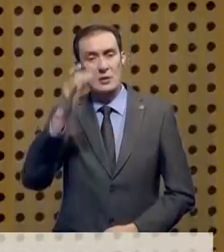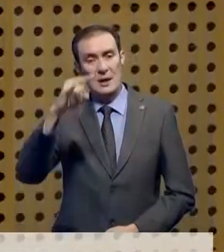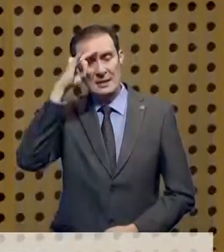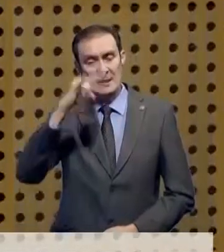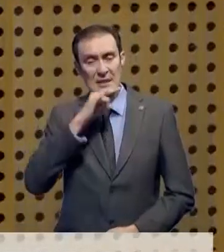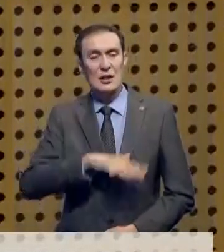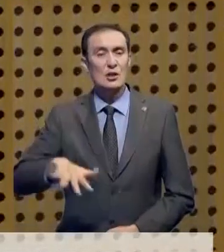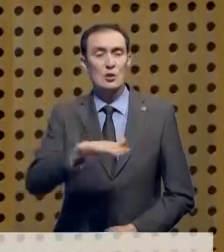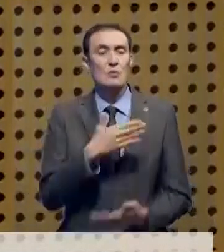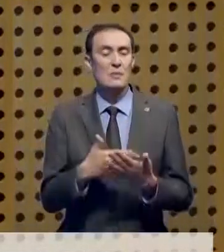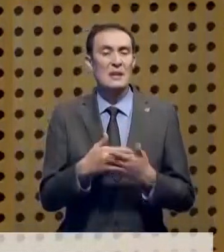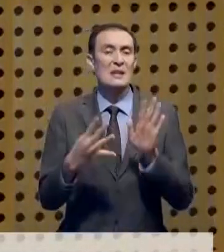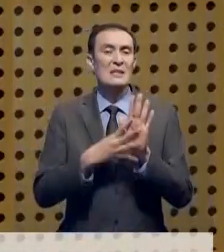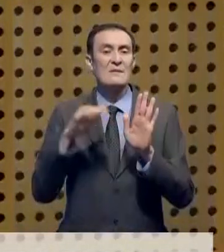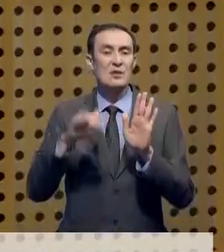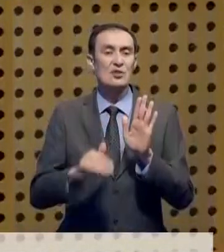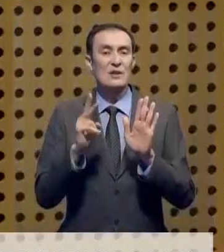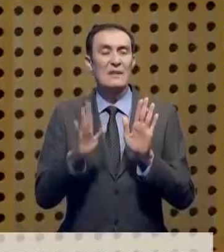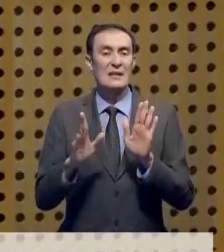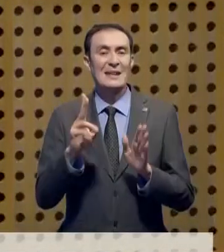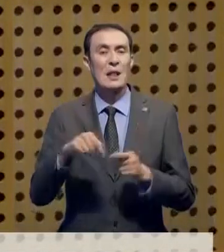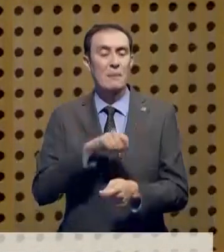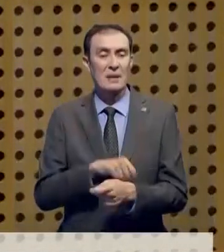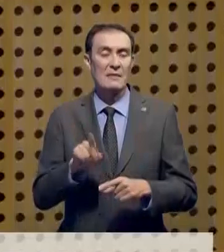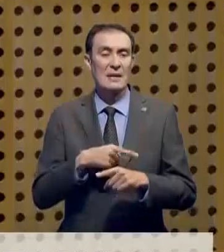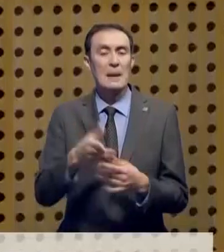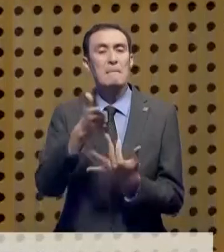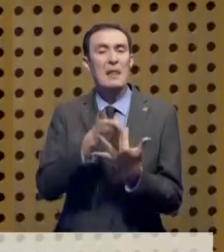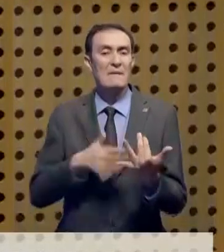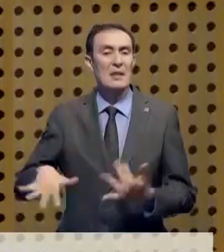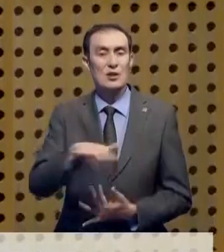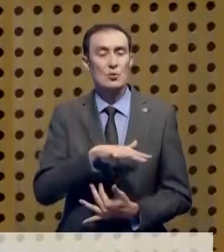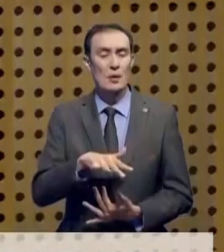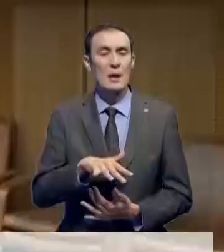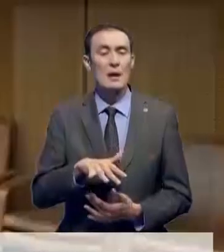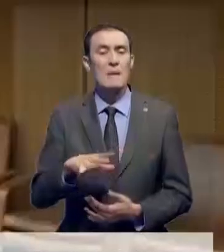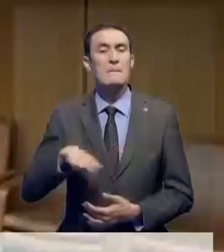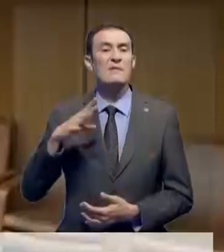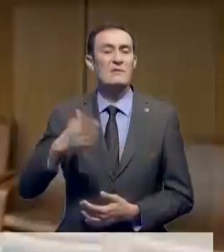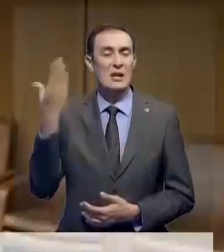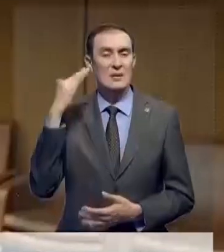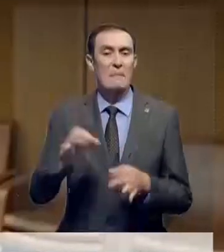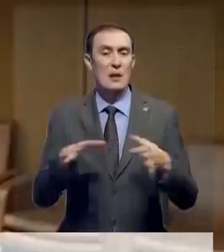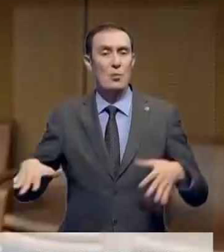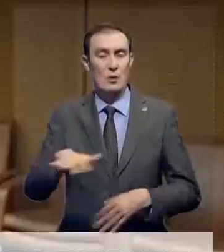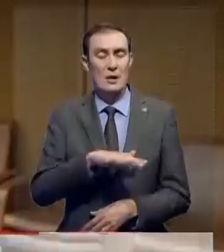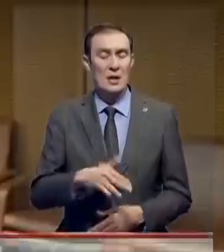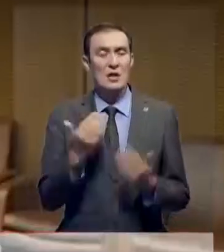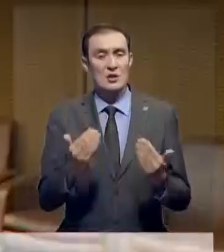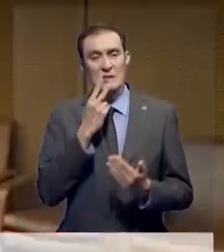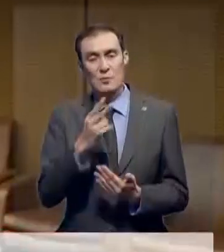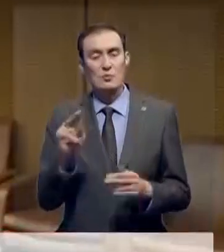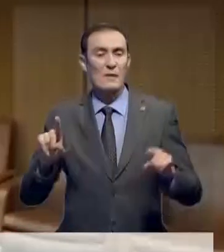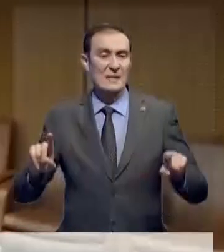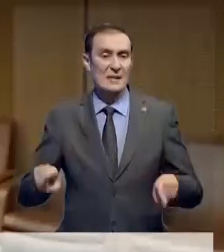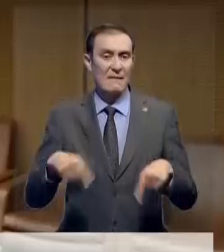территория составляет примерно 9 тысяч квадратных километров или половину территории полигона. Сейчас мы смотрим уже именно на реабилитацию,